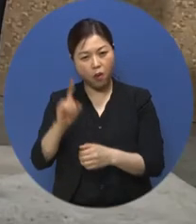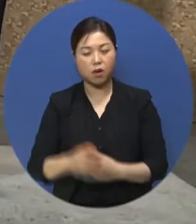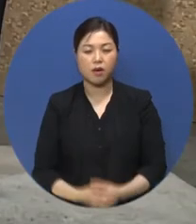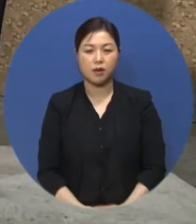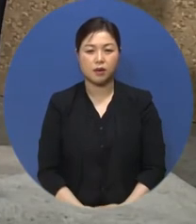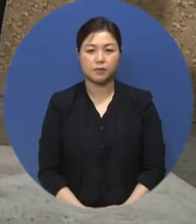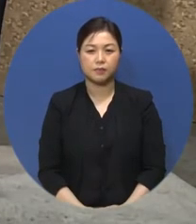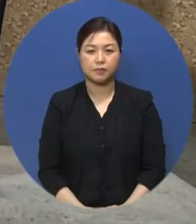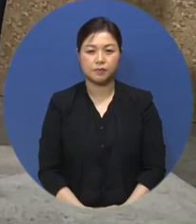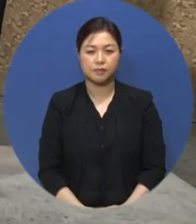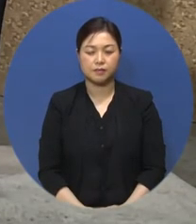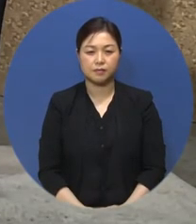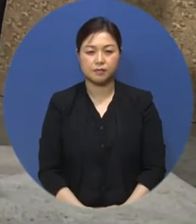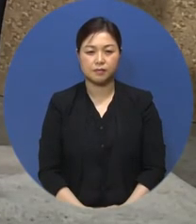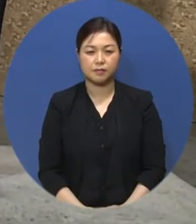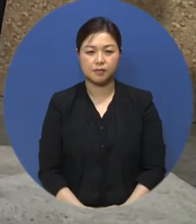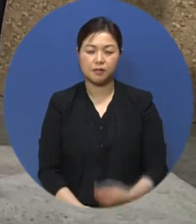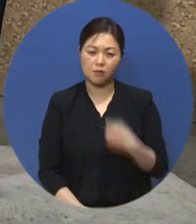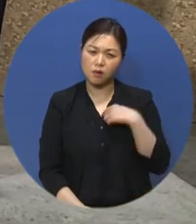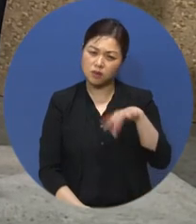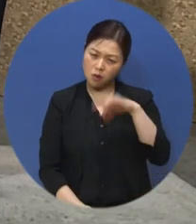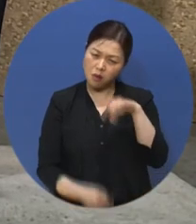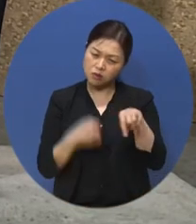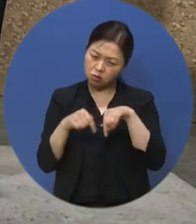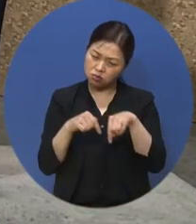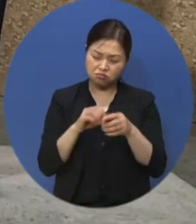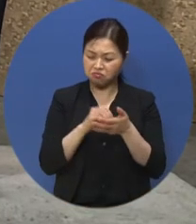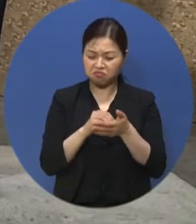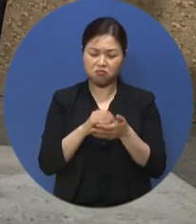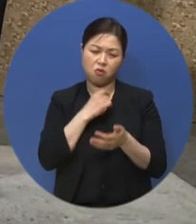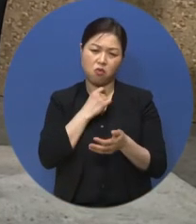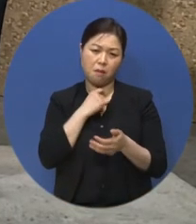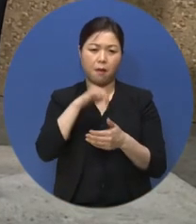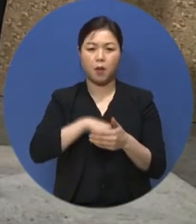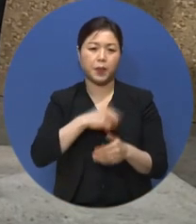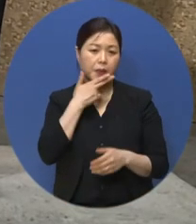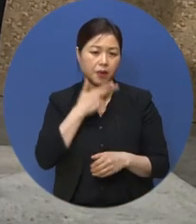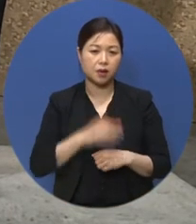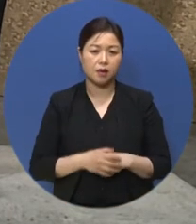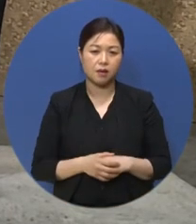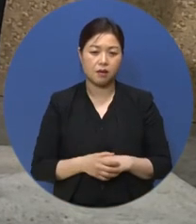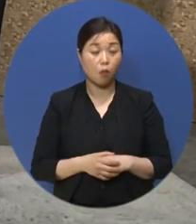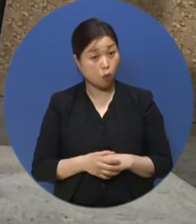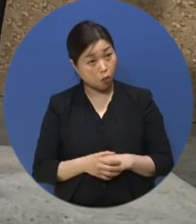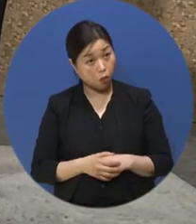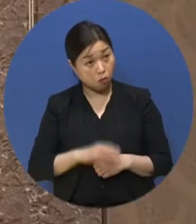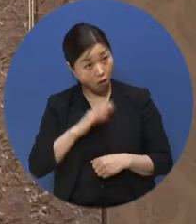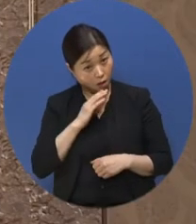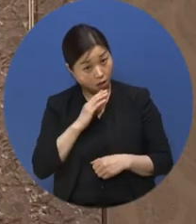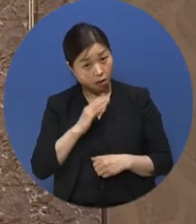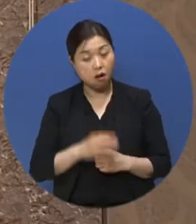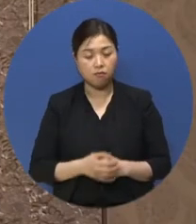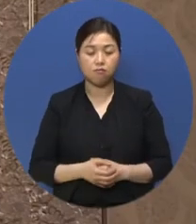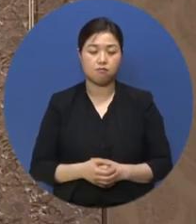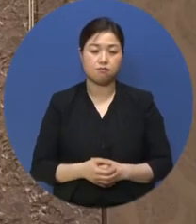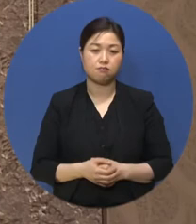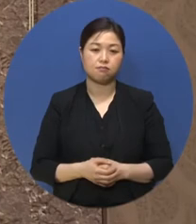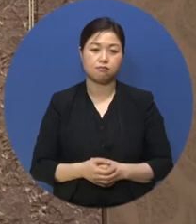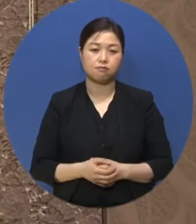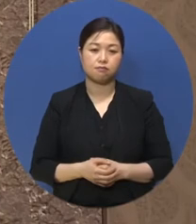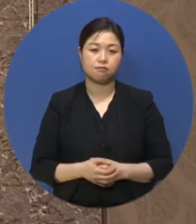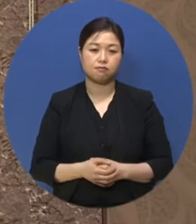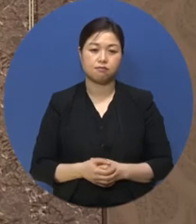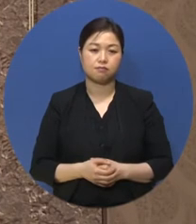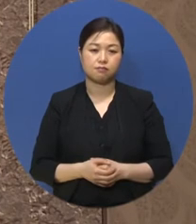그 처음에 저도 정치의 뜻은 없었습니다. 아 정말요? 네, 정치의 뜻 없었는데 네. 그